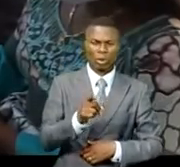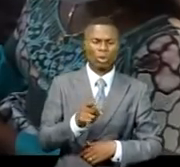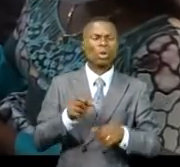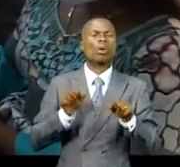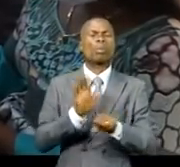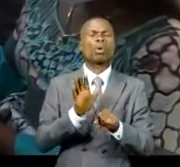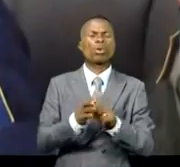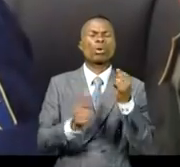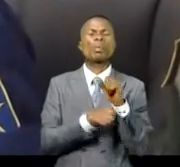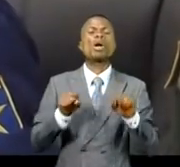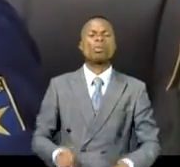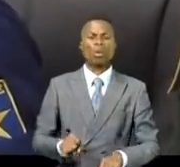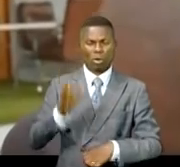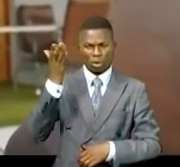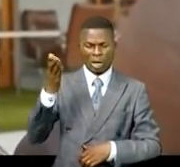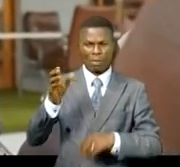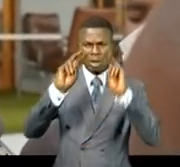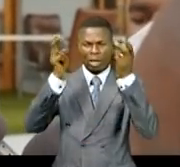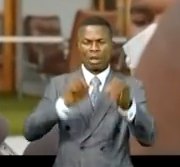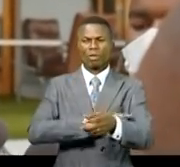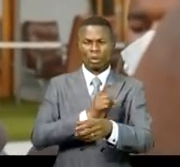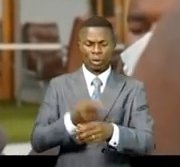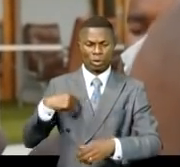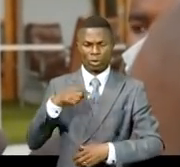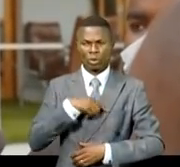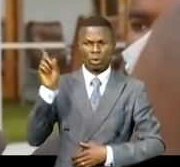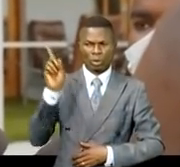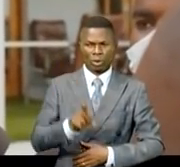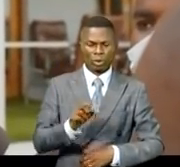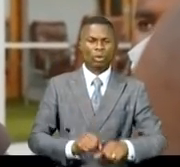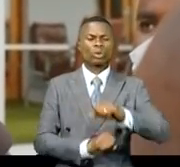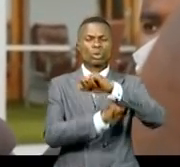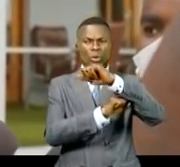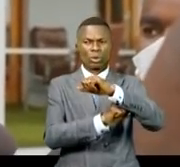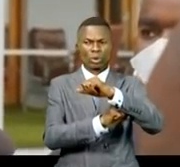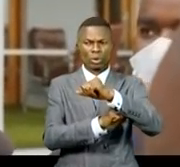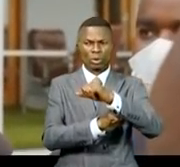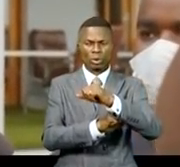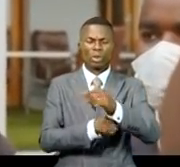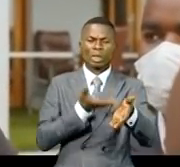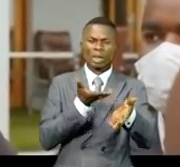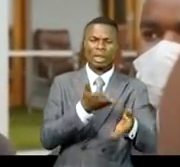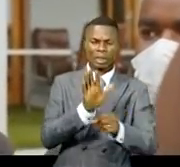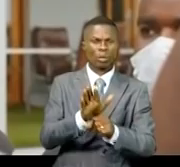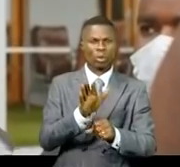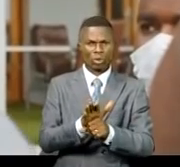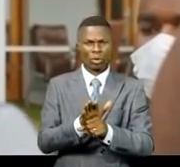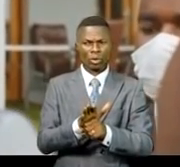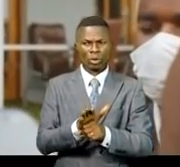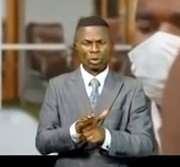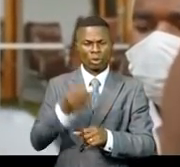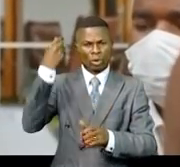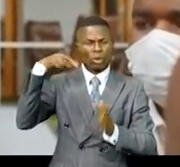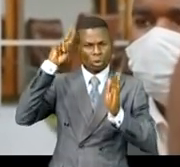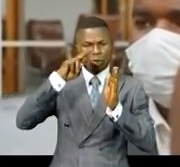dizaine d'innocents en territoire de Nyiragongo. Nous sommes venus soutenir, apporter notre appui au gouverneur de